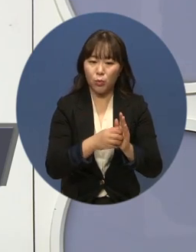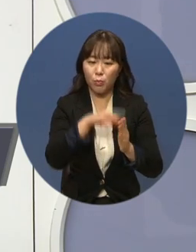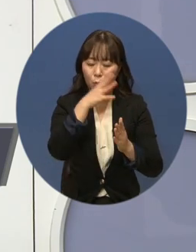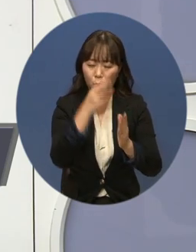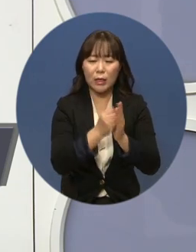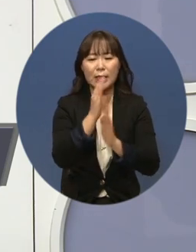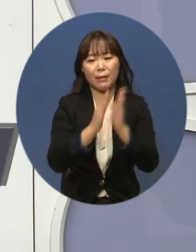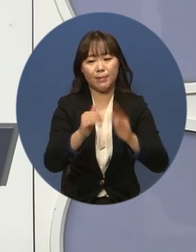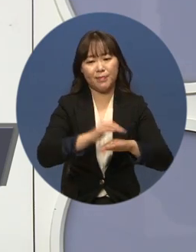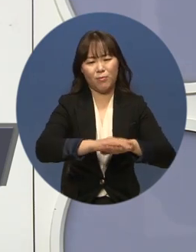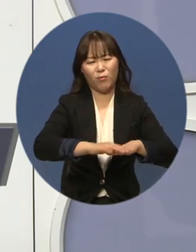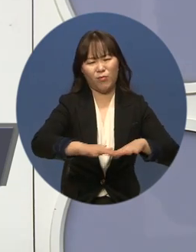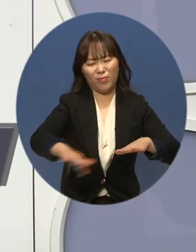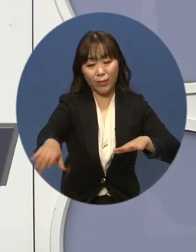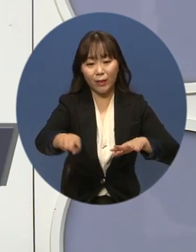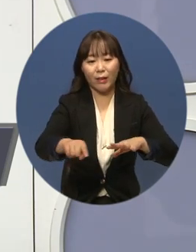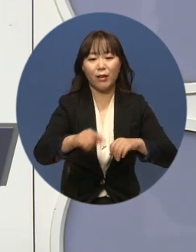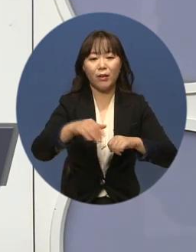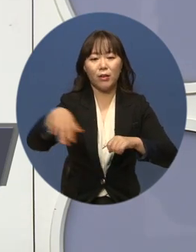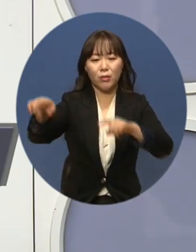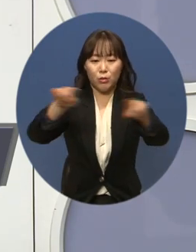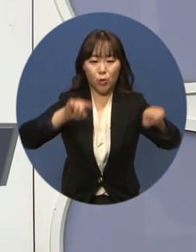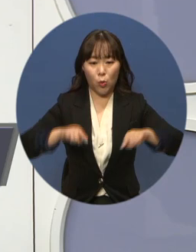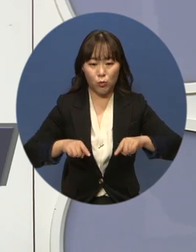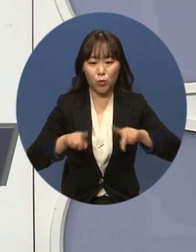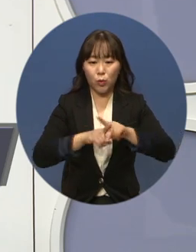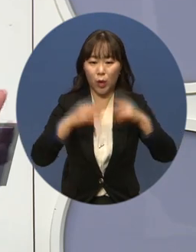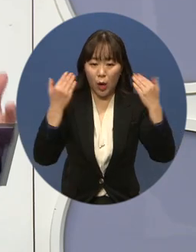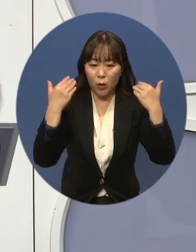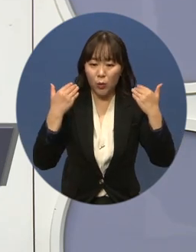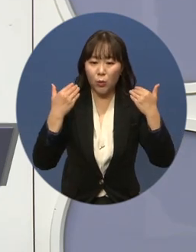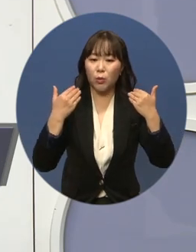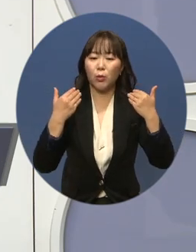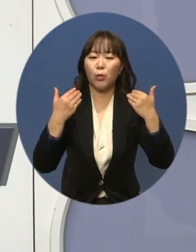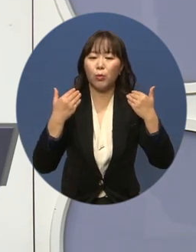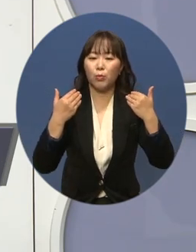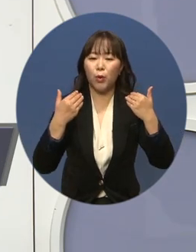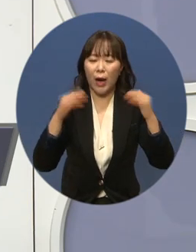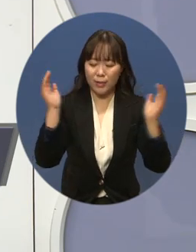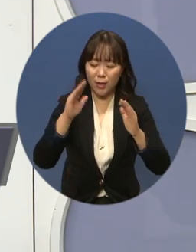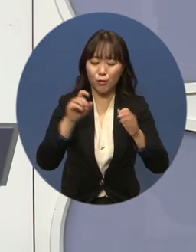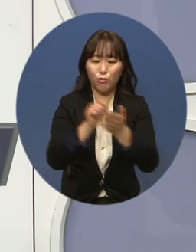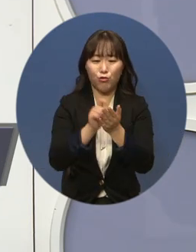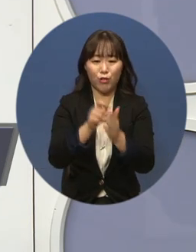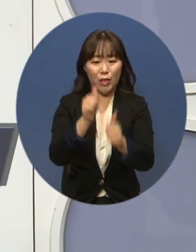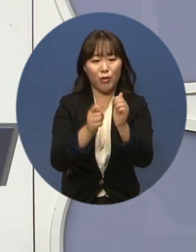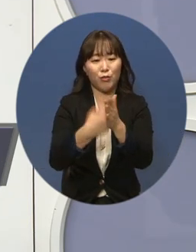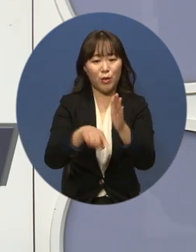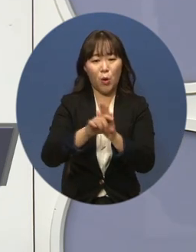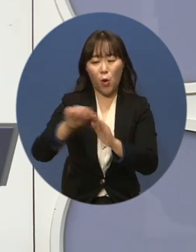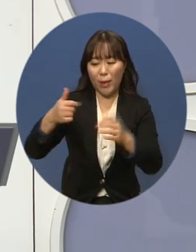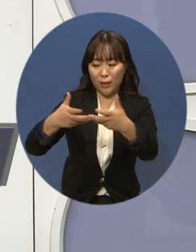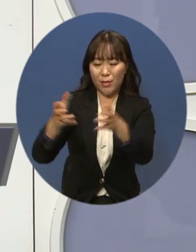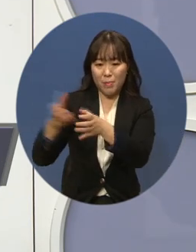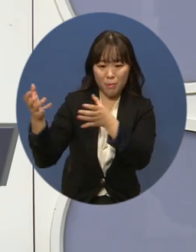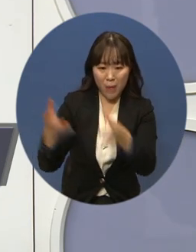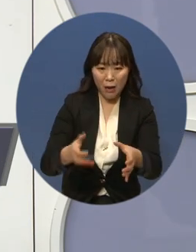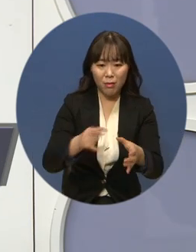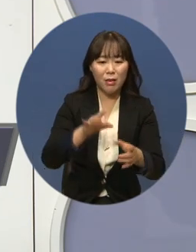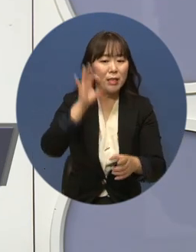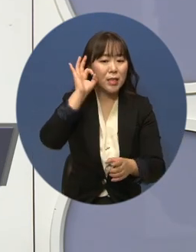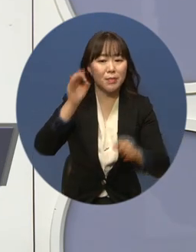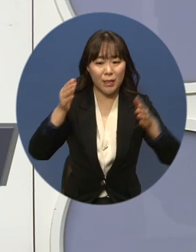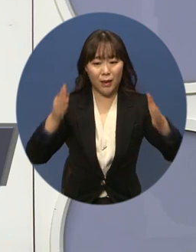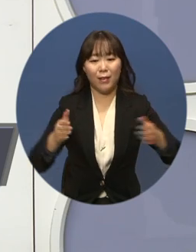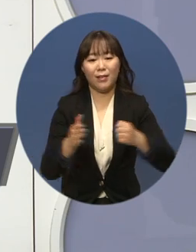깔았습니다. 그래서 전국에 이제 초등학교 유소년 축구대를 해서 전국에 500개 팀 이렇게 오는데 한 열흘 정도